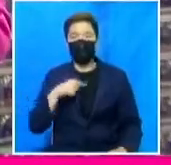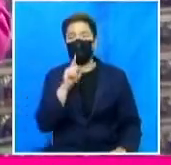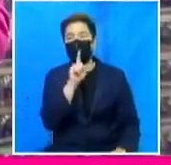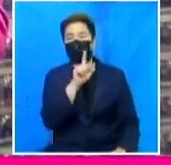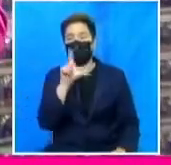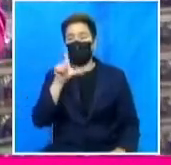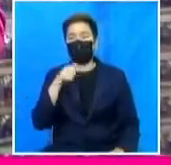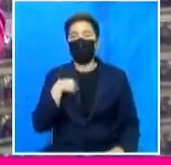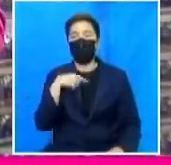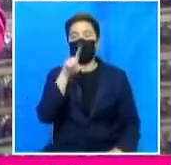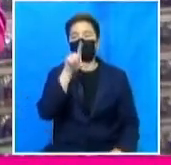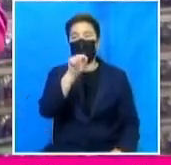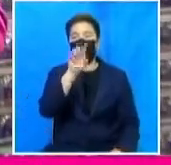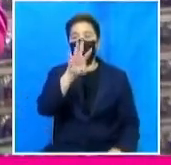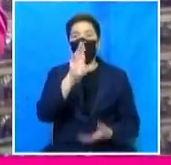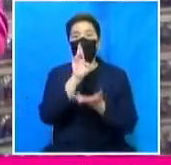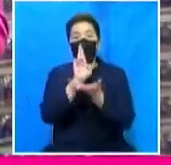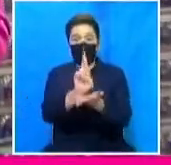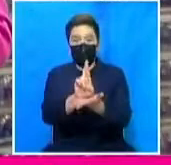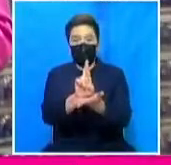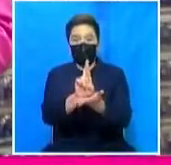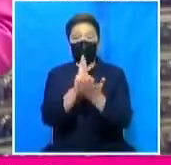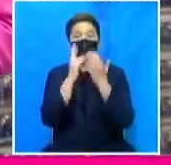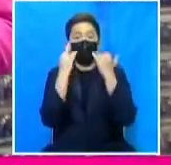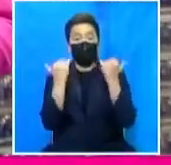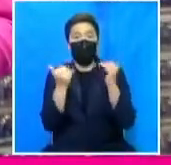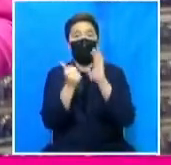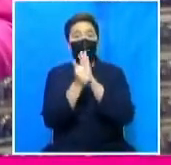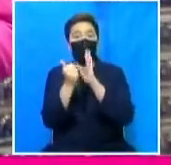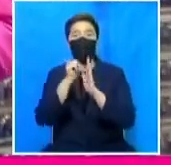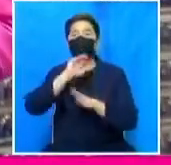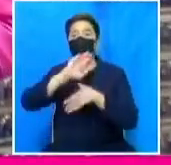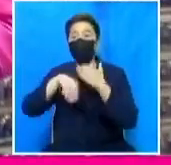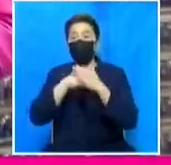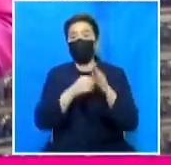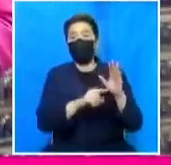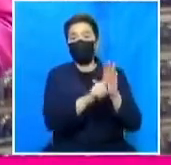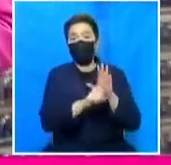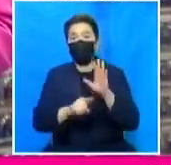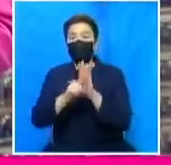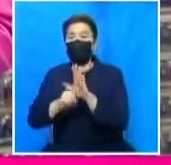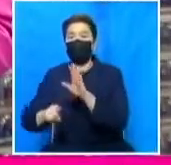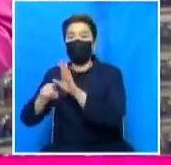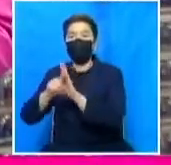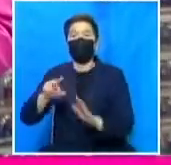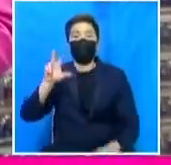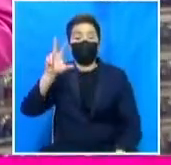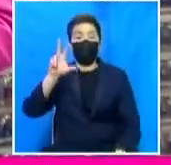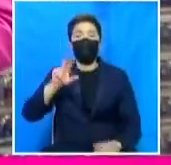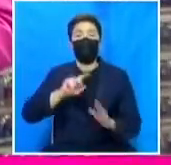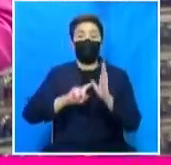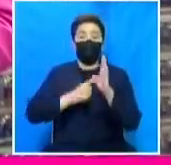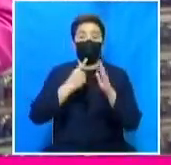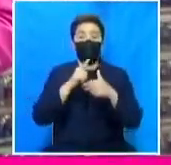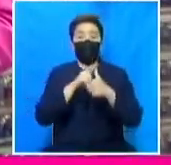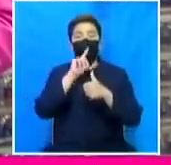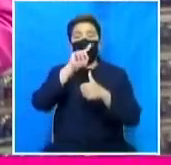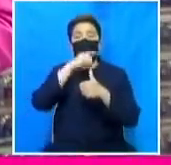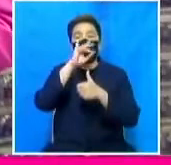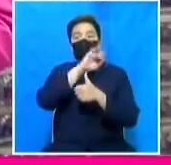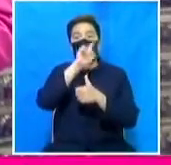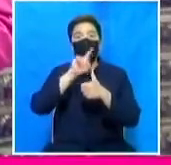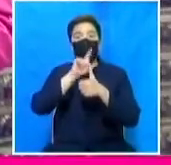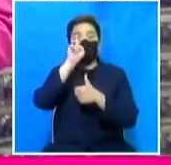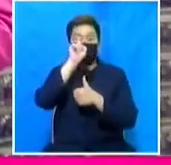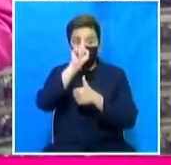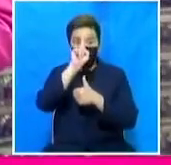บาทจำนวน24รางวัลค่ะ ค่ะโดยจะออกรางวัลทั้งหมด3ครั้งนะคะครั้งที่1วันที่1สิงหาค